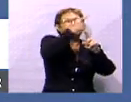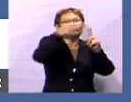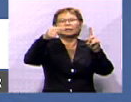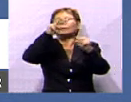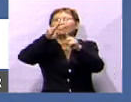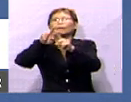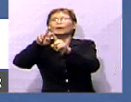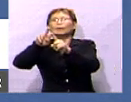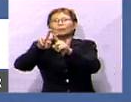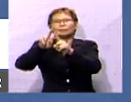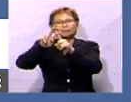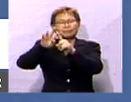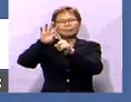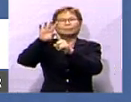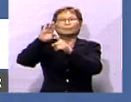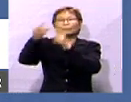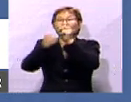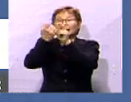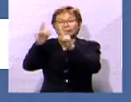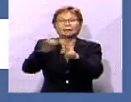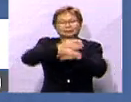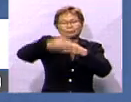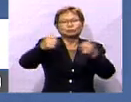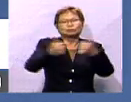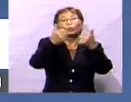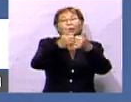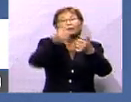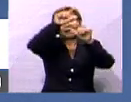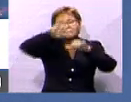2018 dan tamat selepas Sukan Asia. Kedudukan Sukan